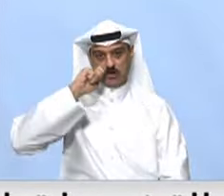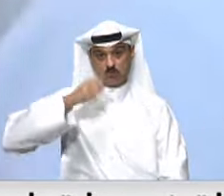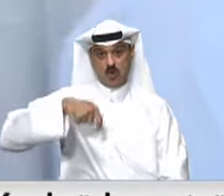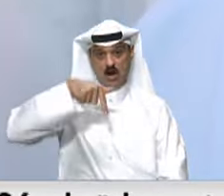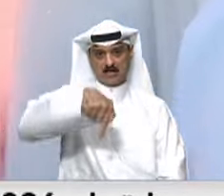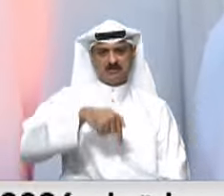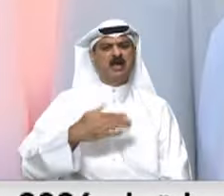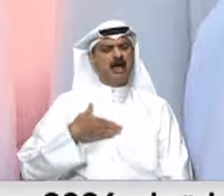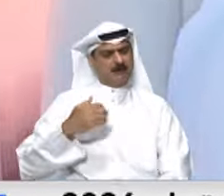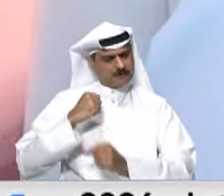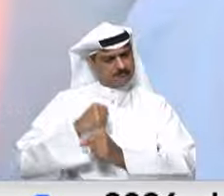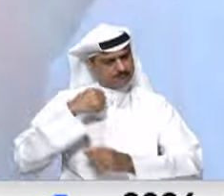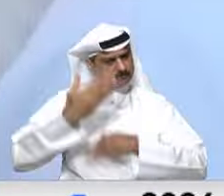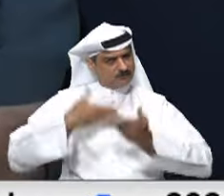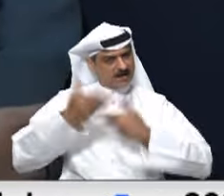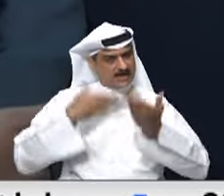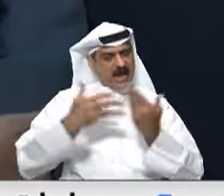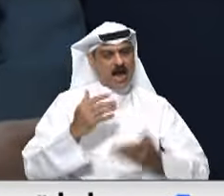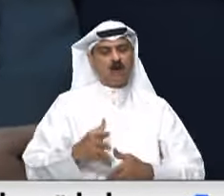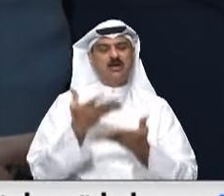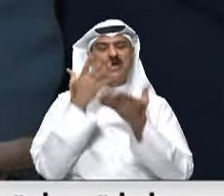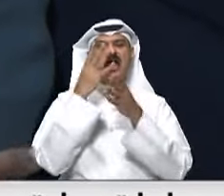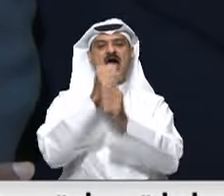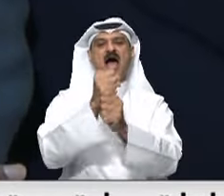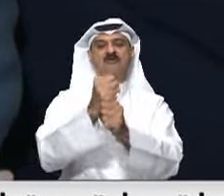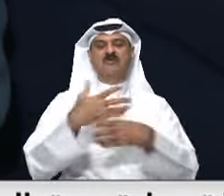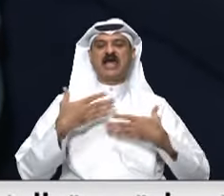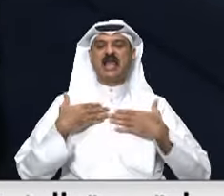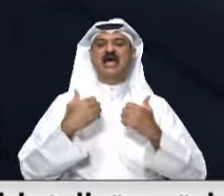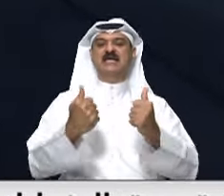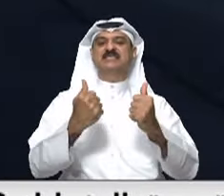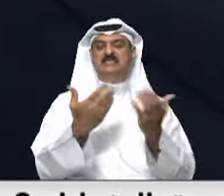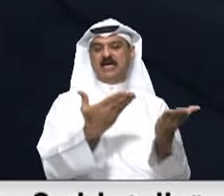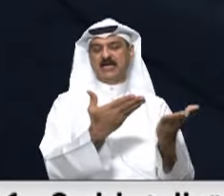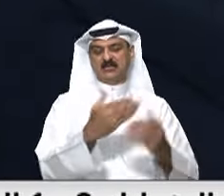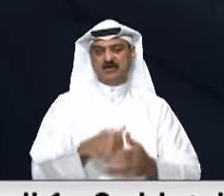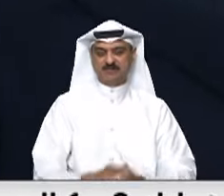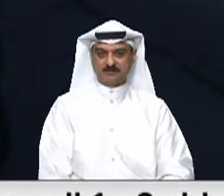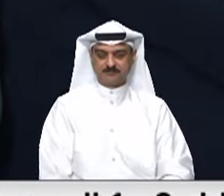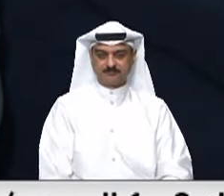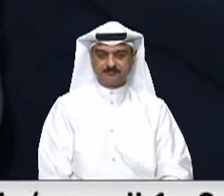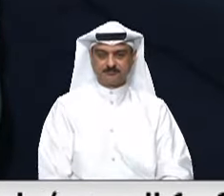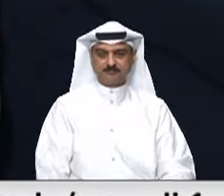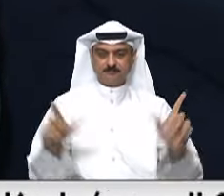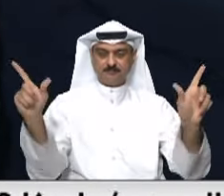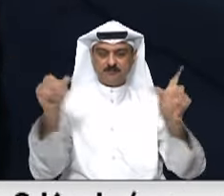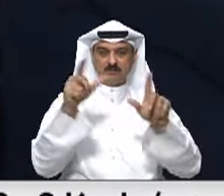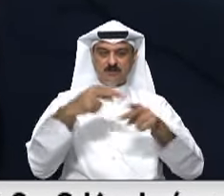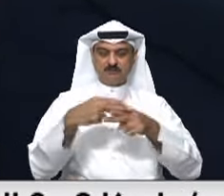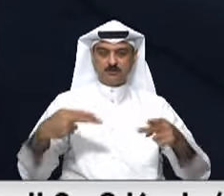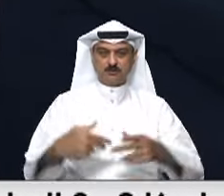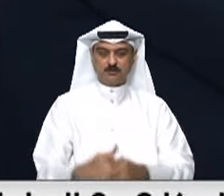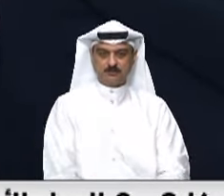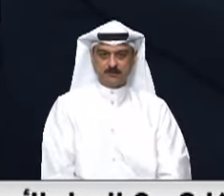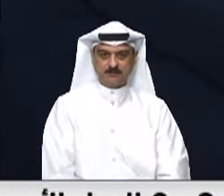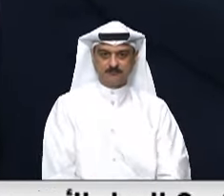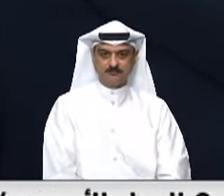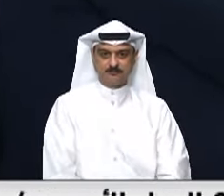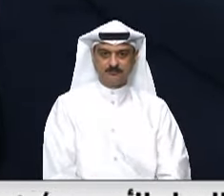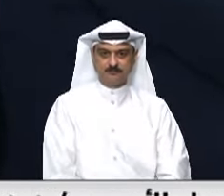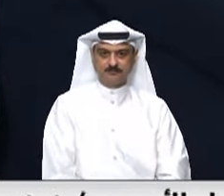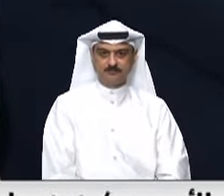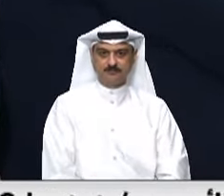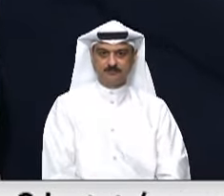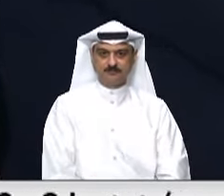كل جهد ممكن لتوفير الرعايه والحمايه الصحيه لهم لما ابو علاوي تلفزيون دوله